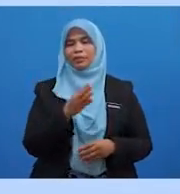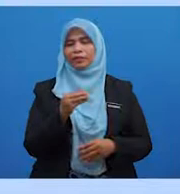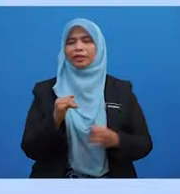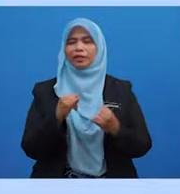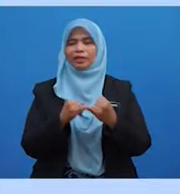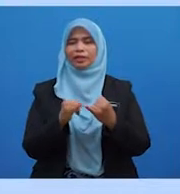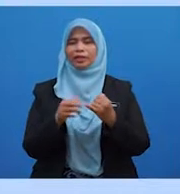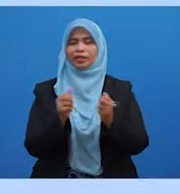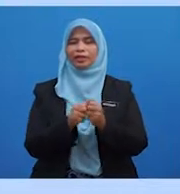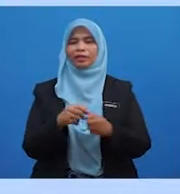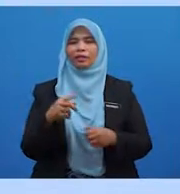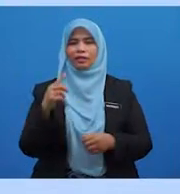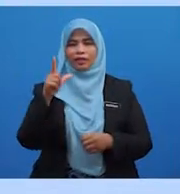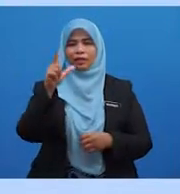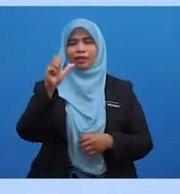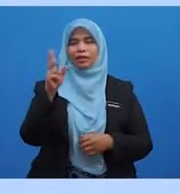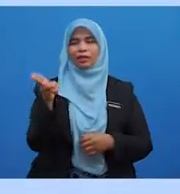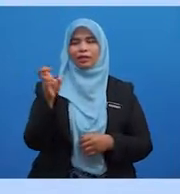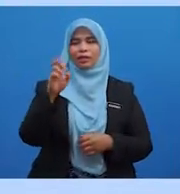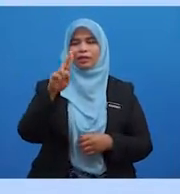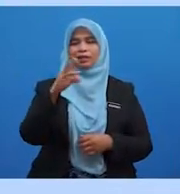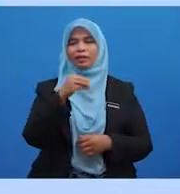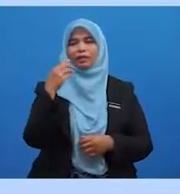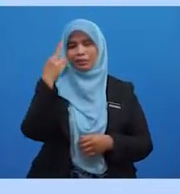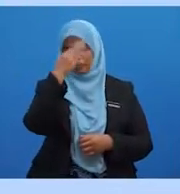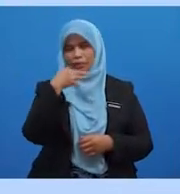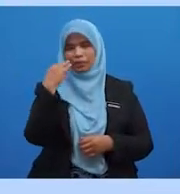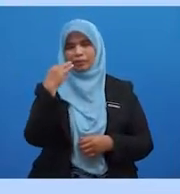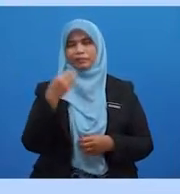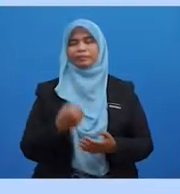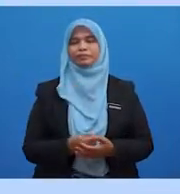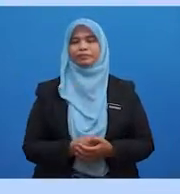serta diakhiri dengan bahagian leher dan muka.